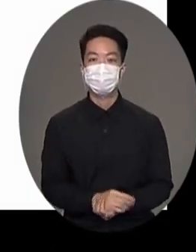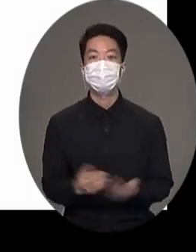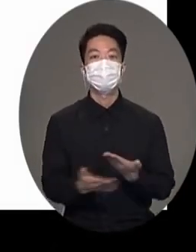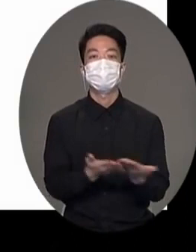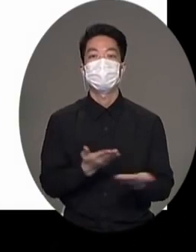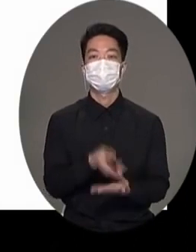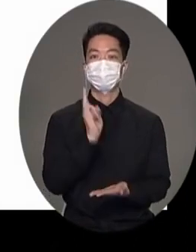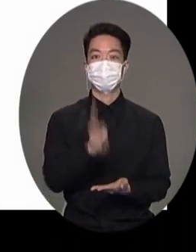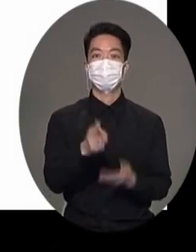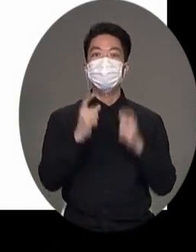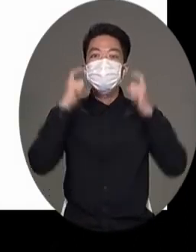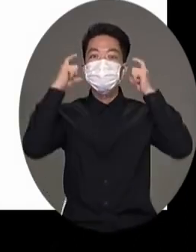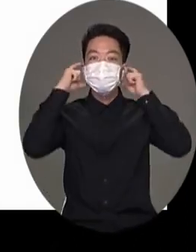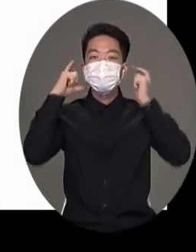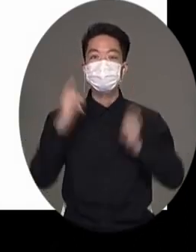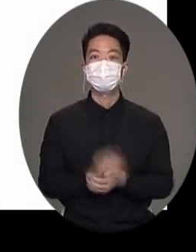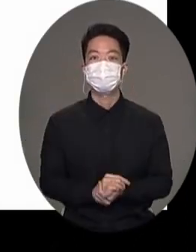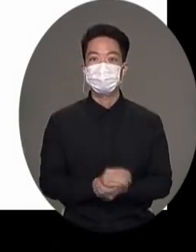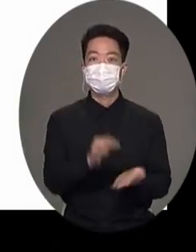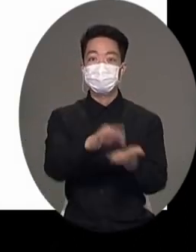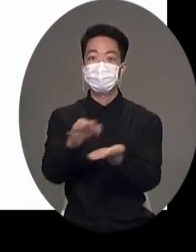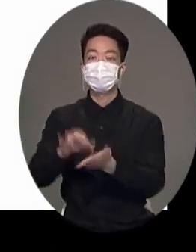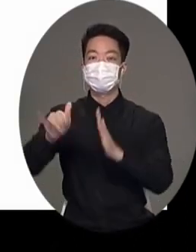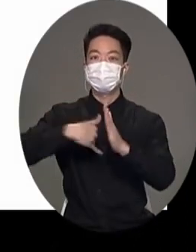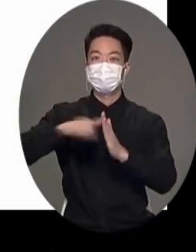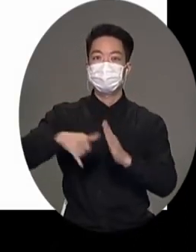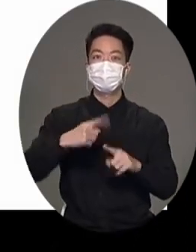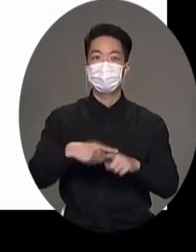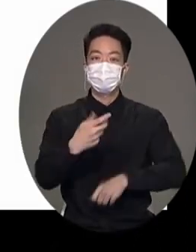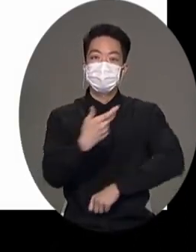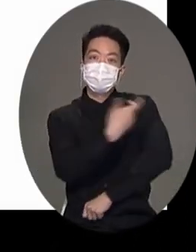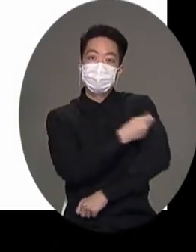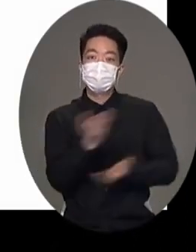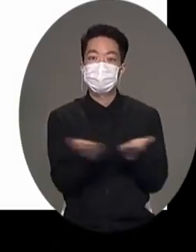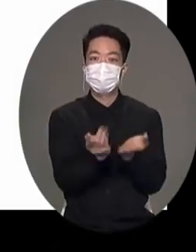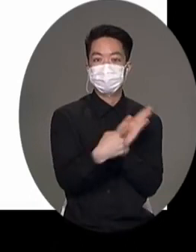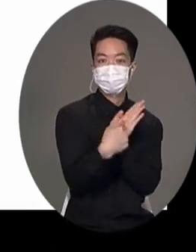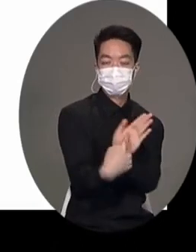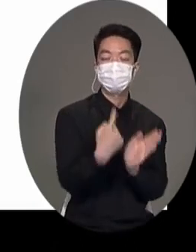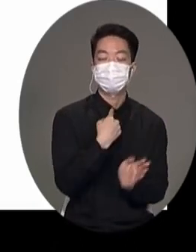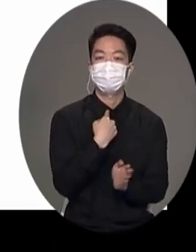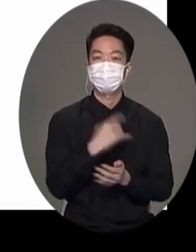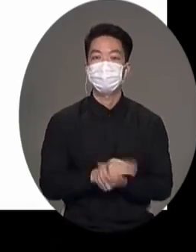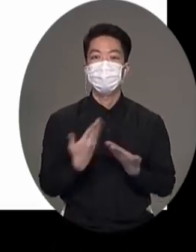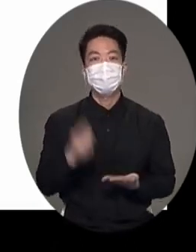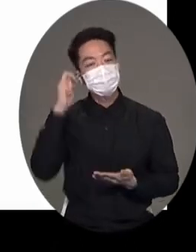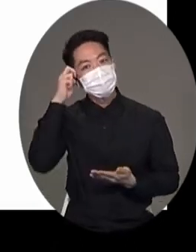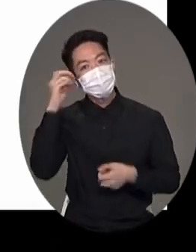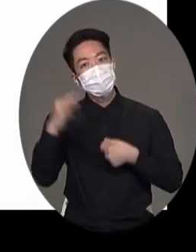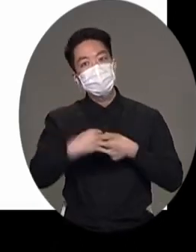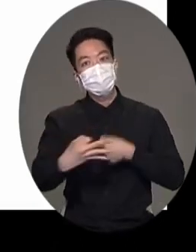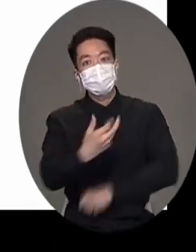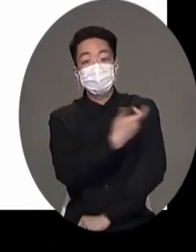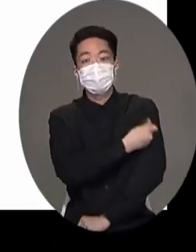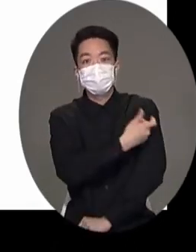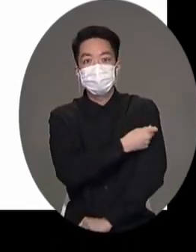當地重推強制戴口罩，出入指定場所要出示接種證明。咁佢哋咧正係研究注射第